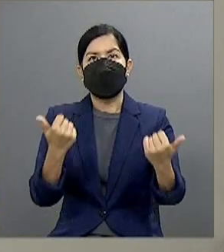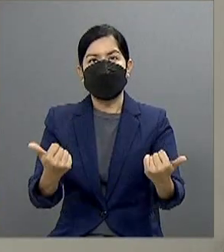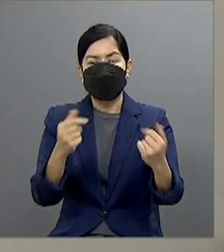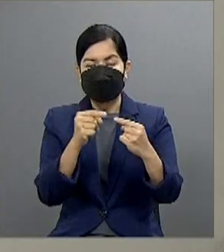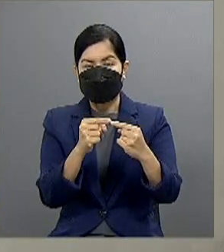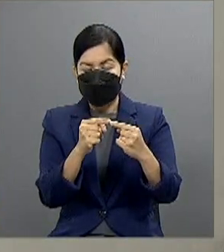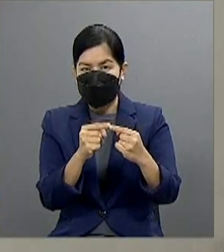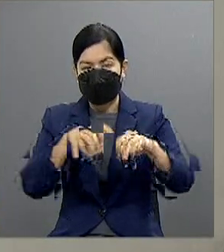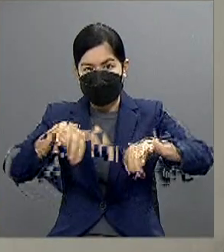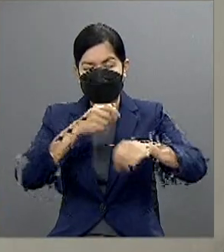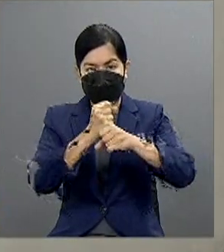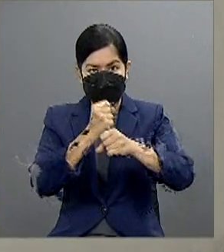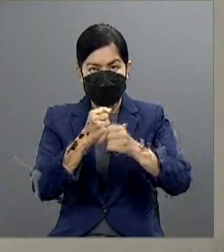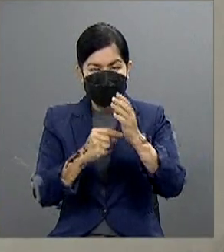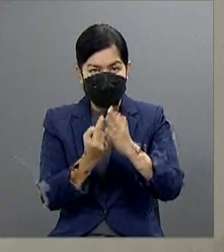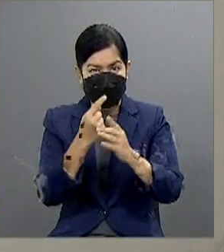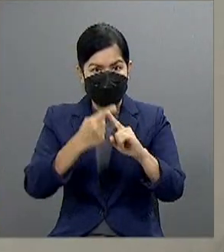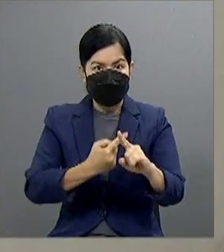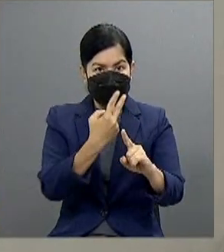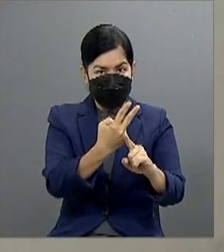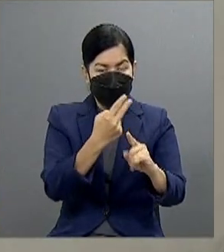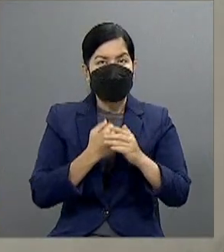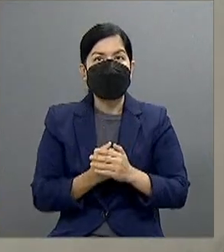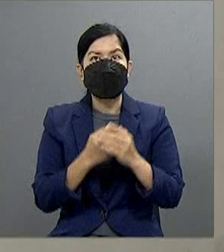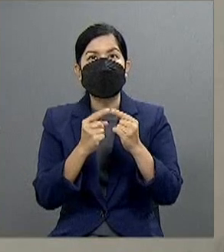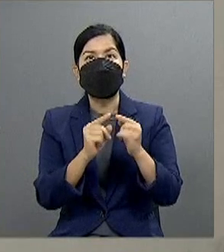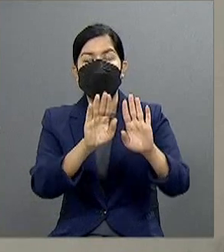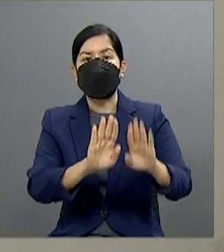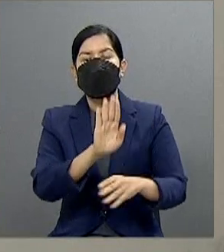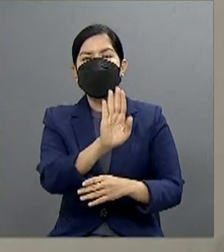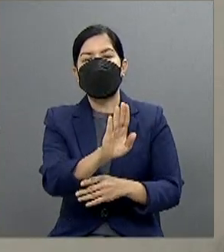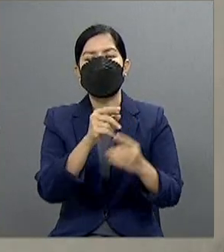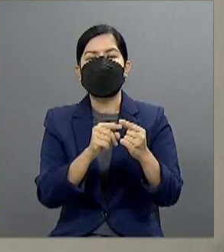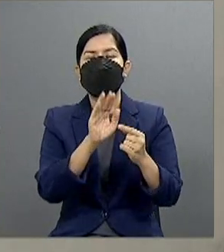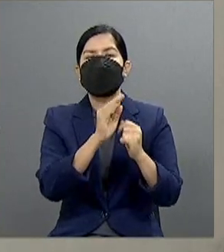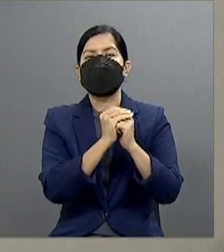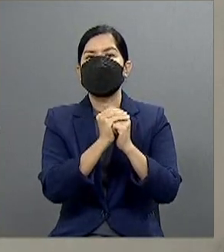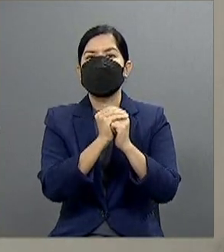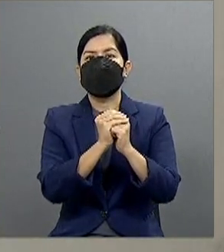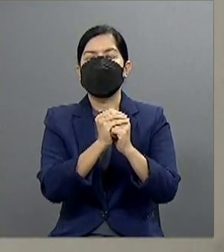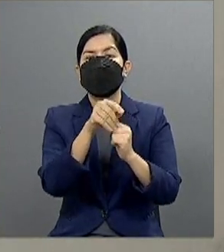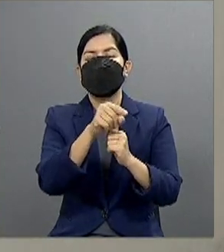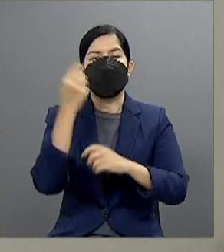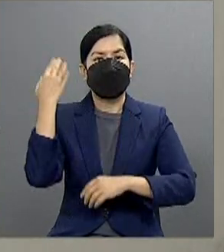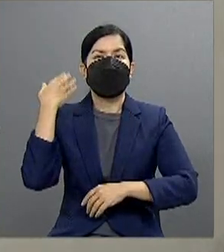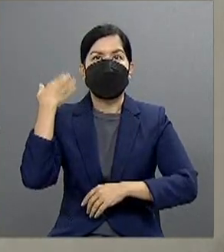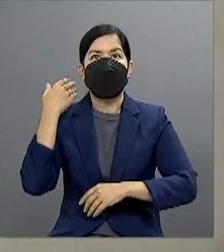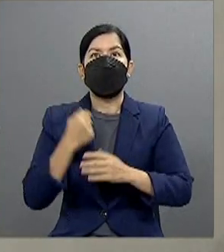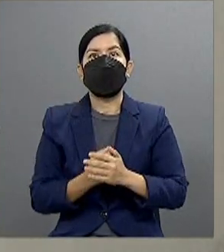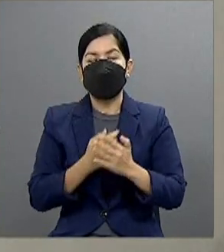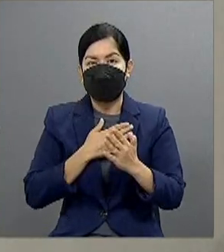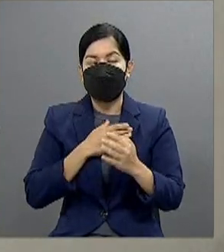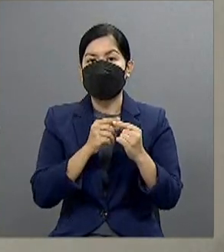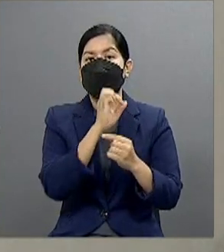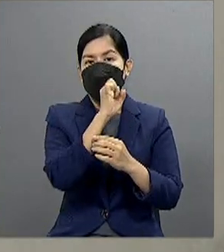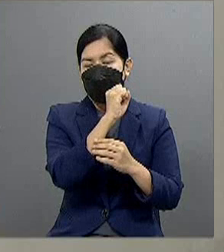ว้ตั้งแต่กุมภาพันธ์ปีที่แล้วเป็นสายพันธุ์อู่ฮั่นอย่างที่บอกนะครับเราก็จะลงในเฟส1นะครับเพื่อดูความปลอดภั